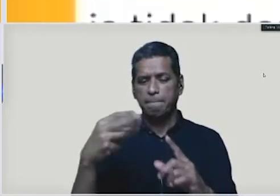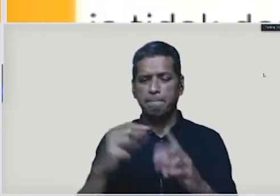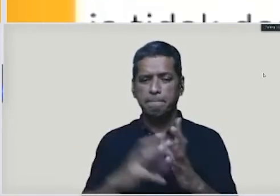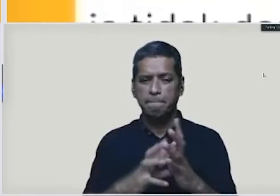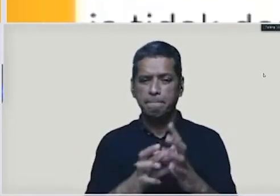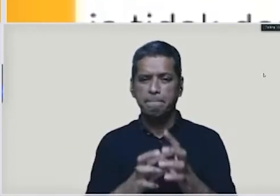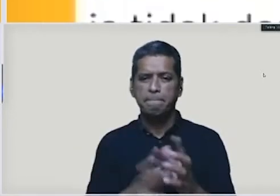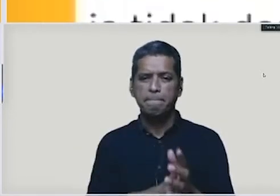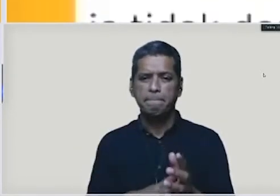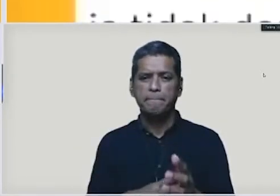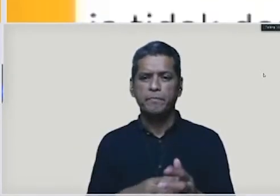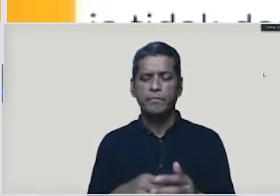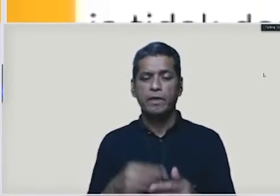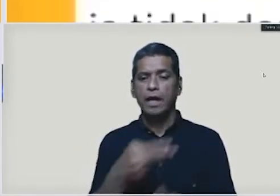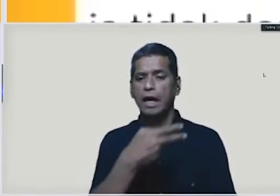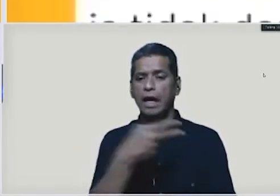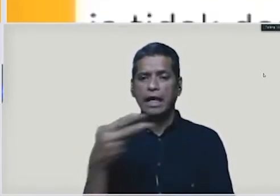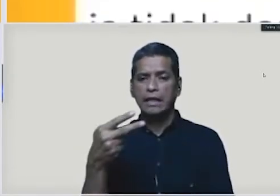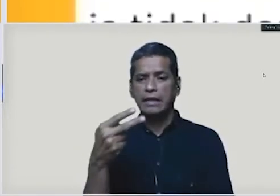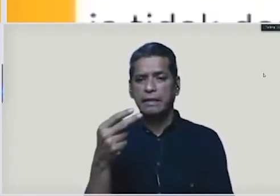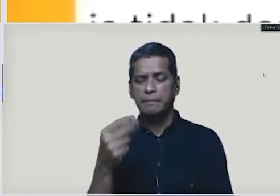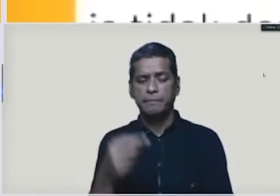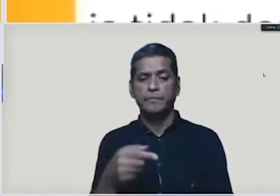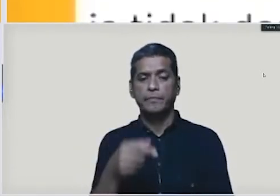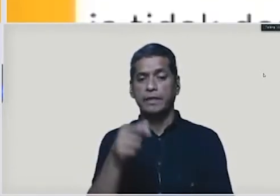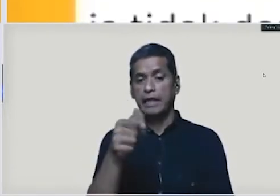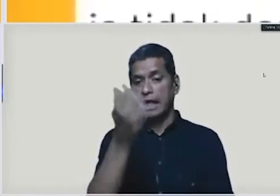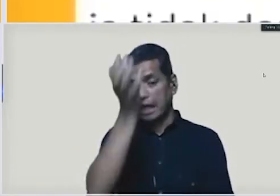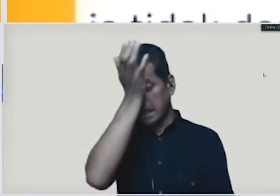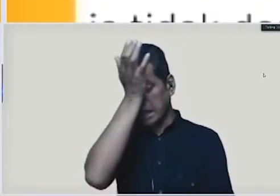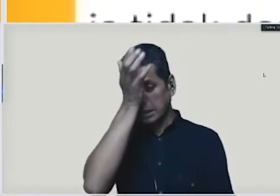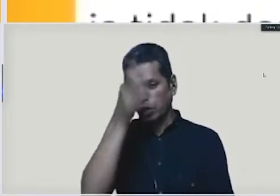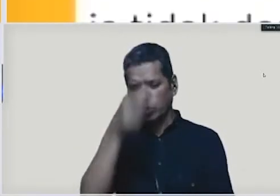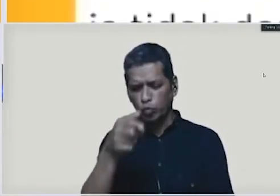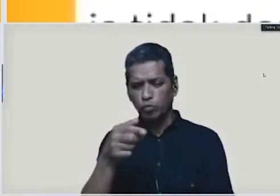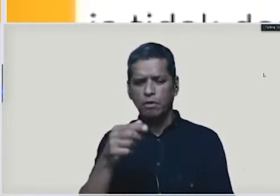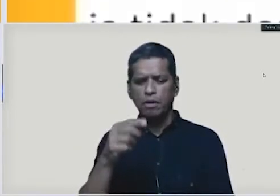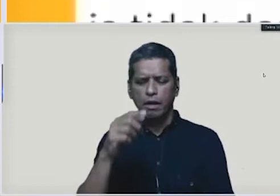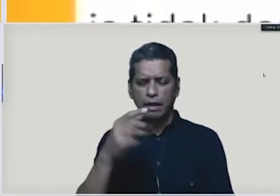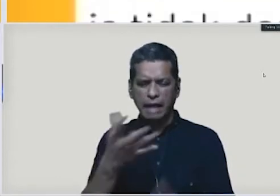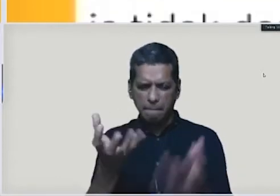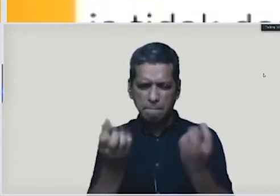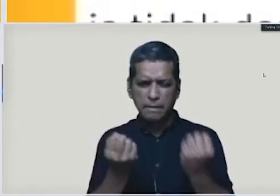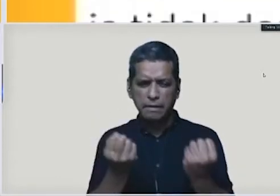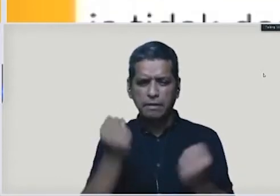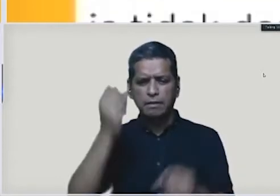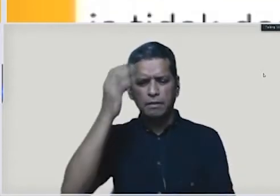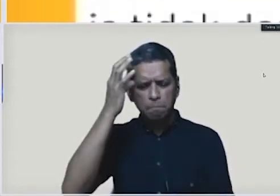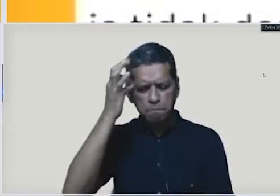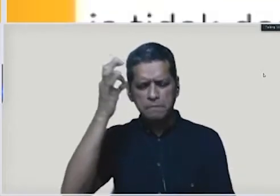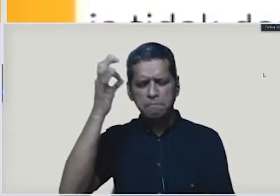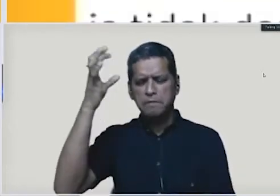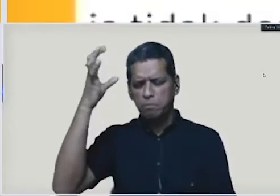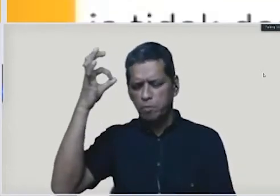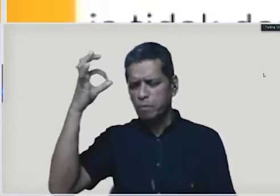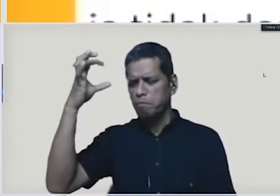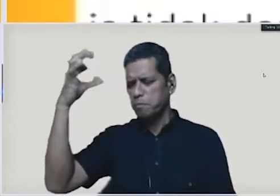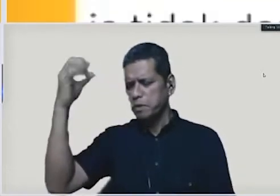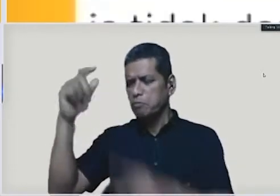nebukadnezar mendapatkan mimpi-mimpi Jadi bukan satu kali dia